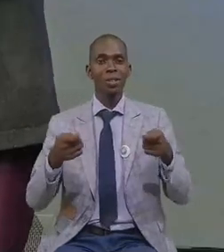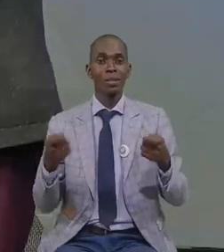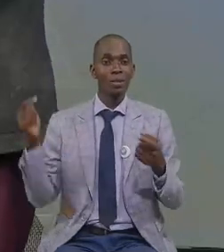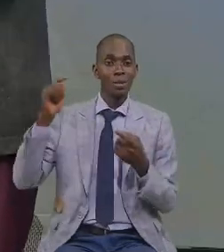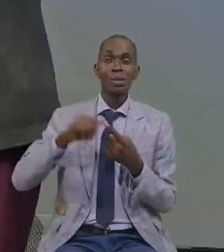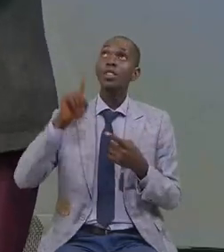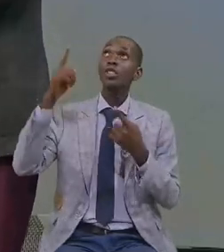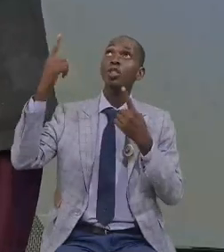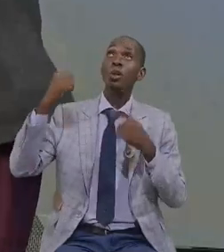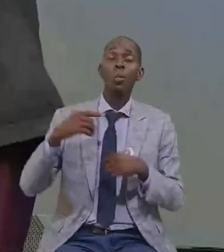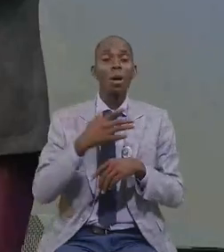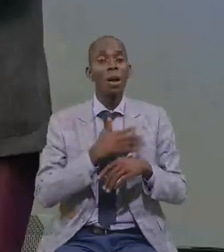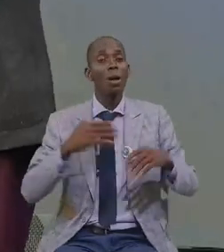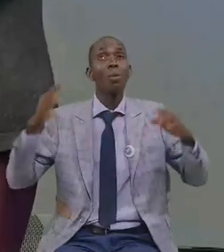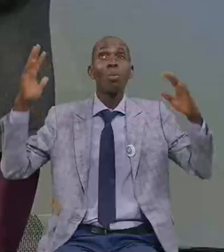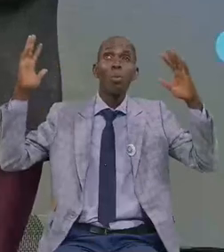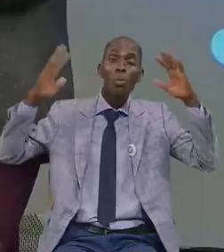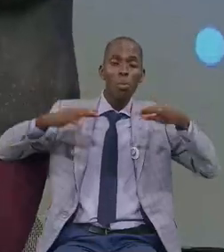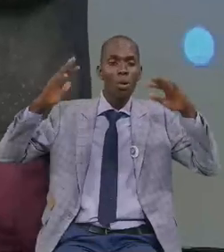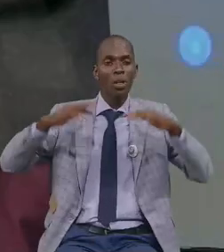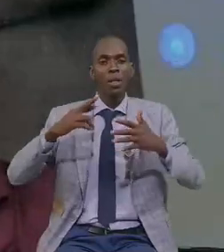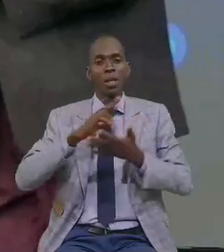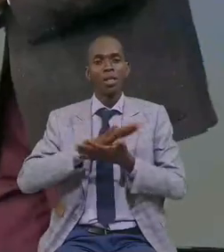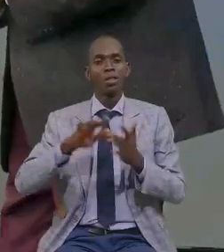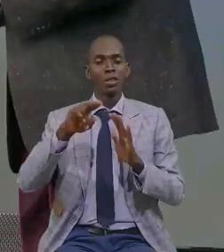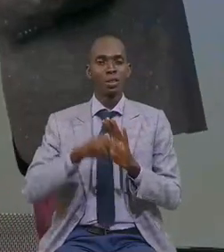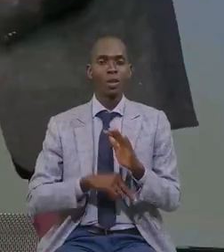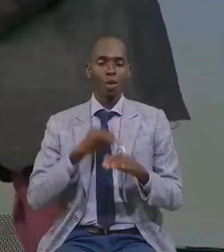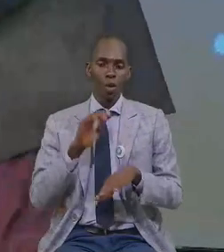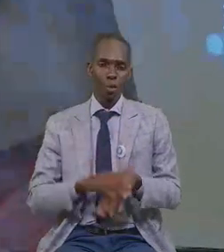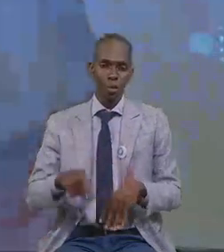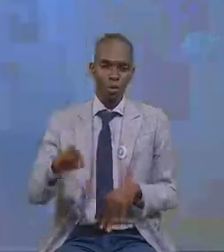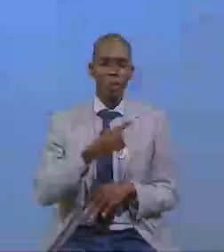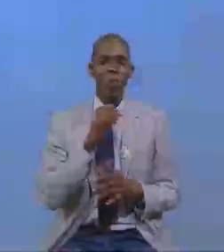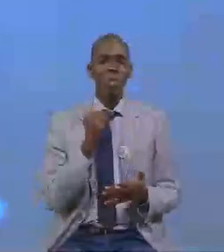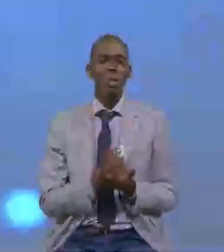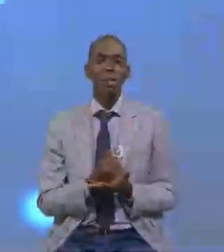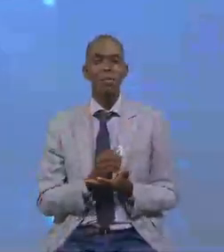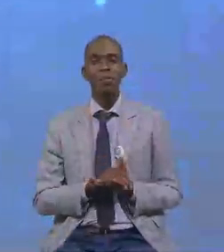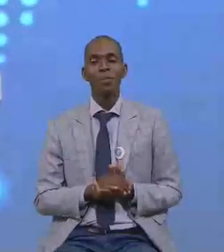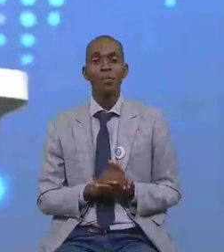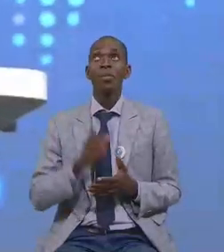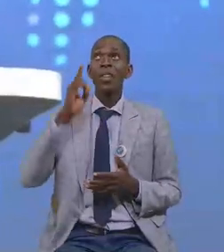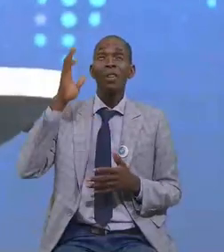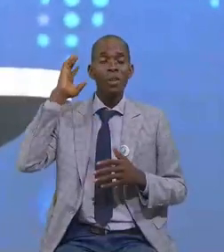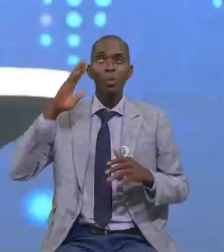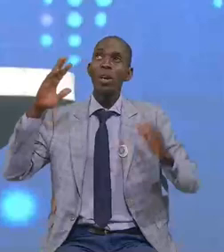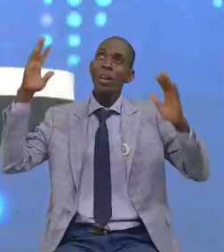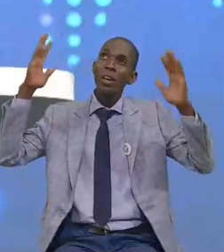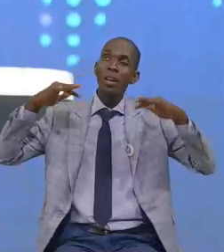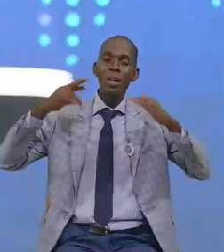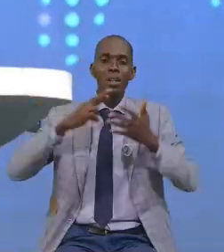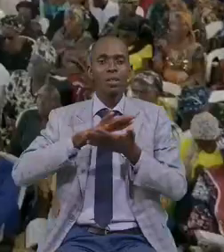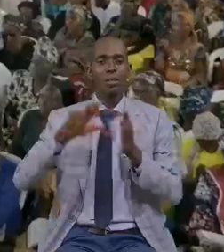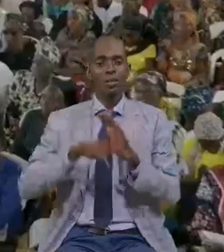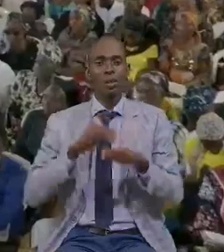jusqu'à ce qu'il vienne et répande pour vous la justice. Il va répandre la justice